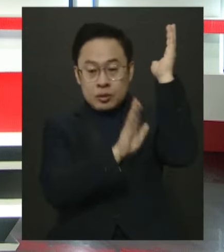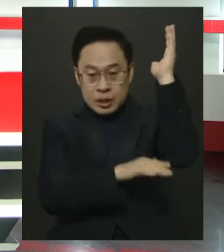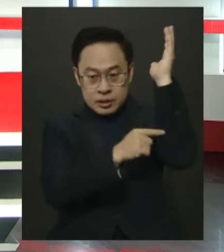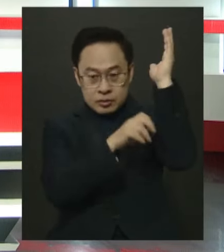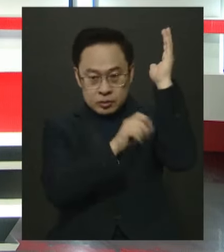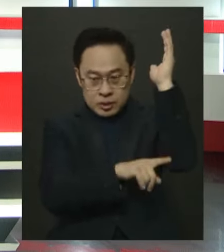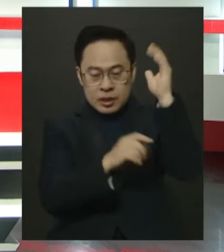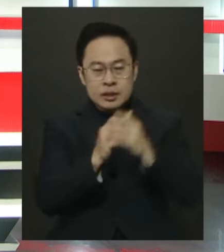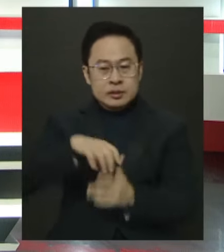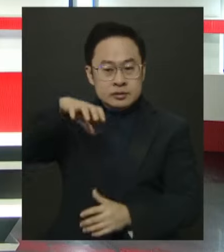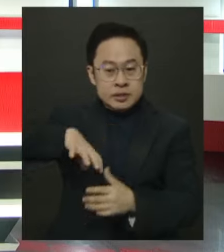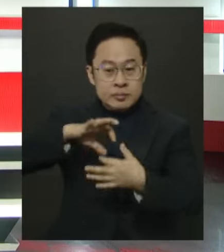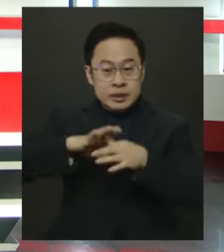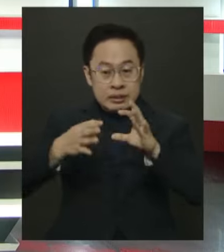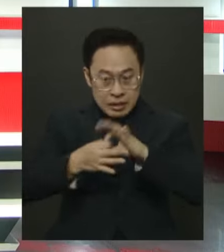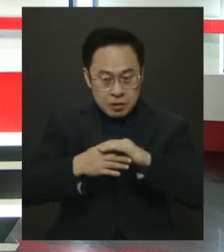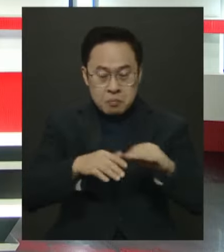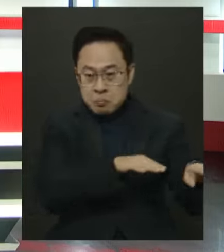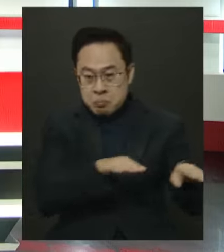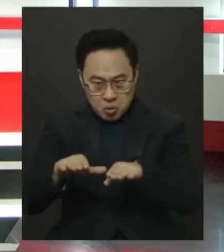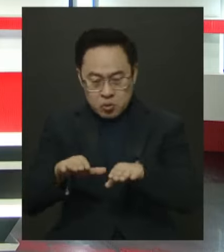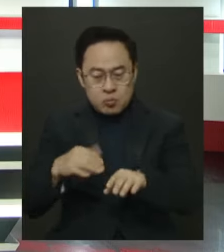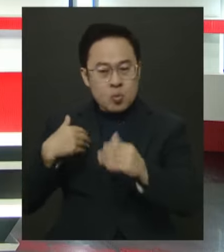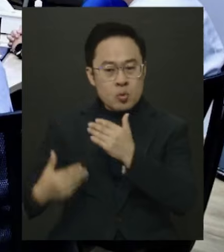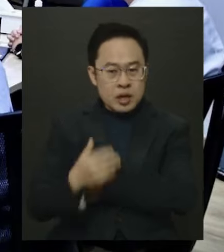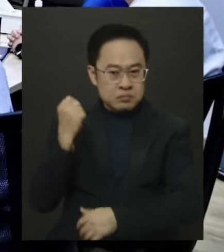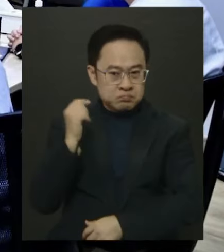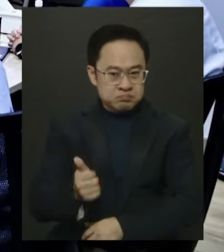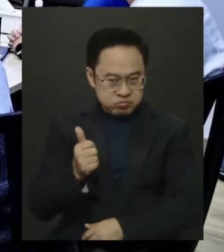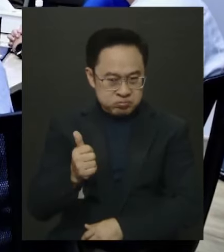เป็นตัวเต็งนะคะที่จะได้เป็นเจ้าภาพจัดการแข่งขันค่ะ